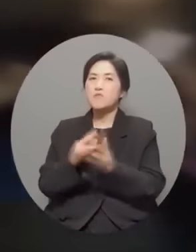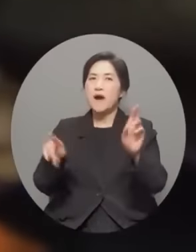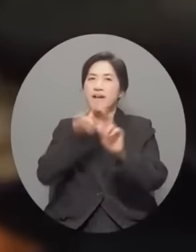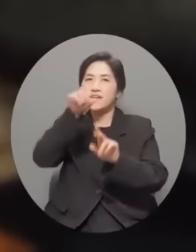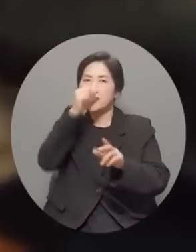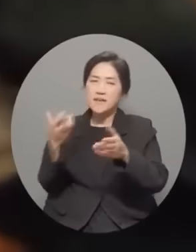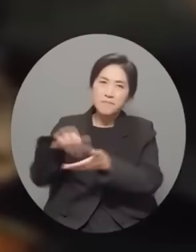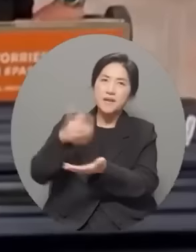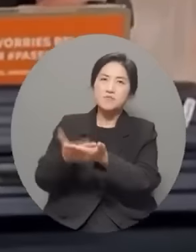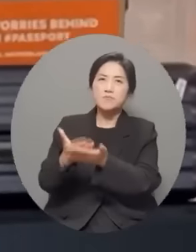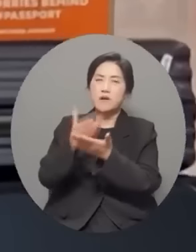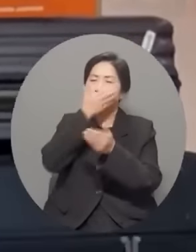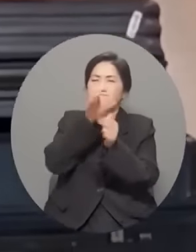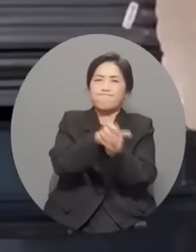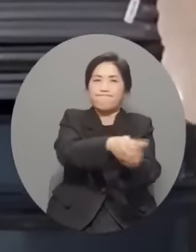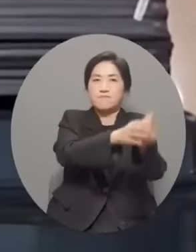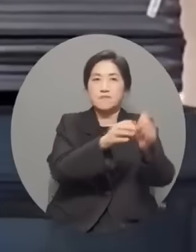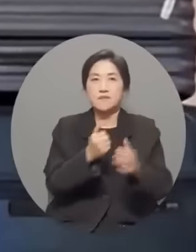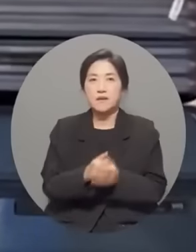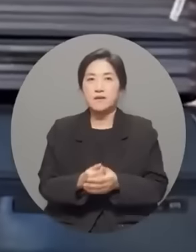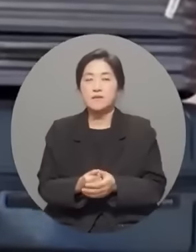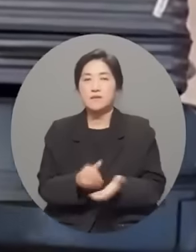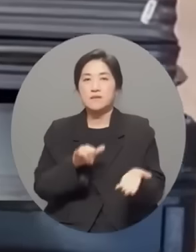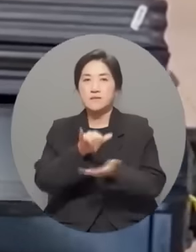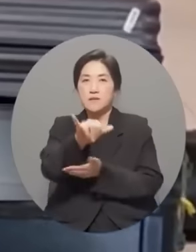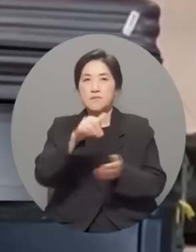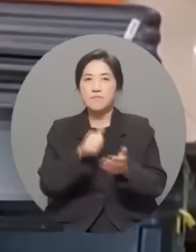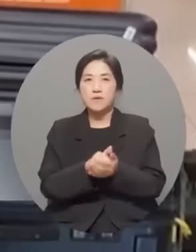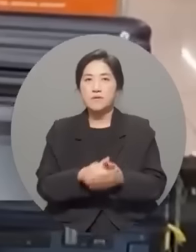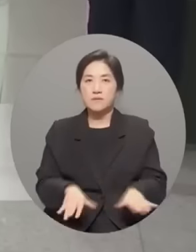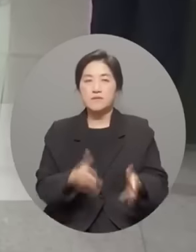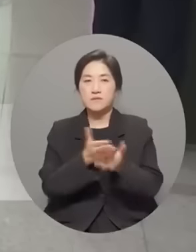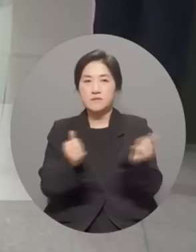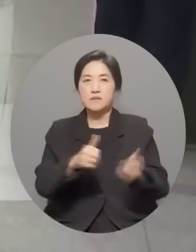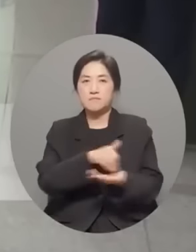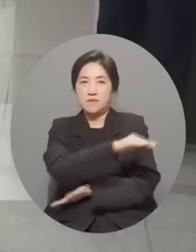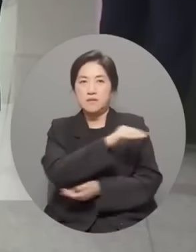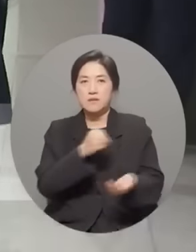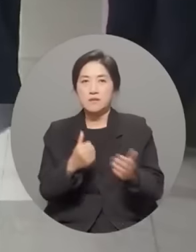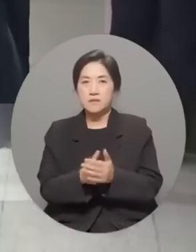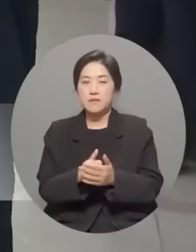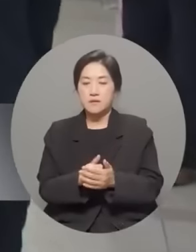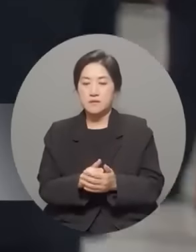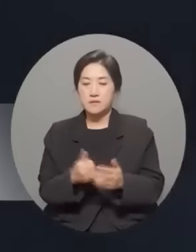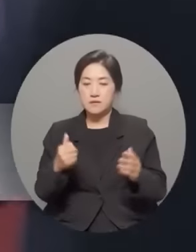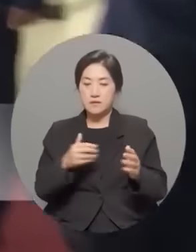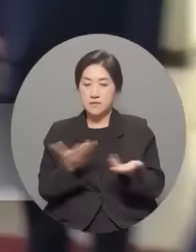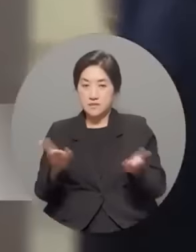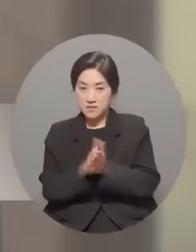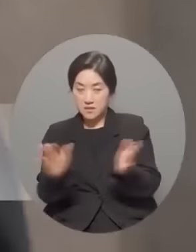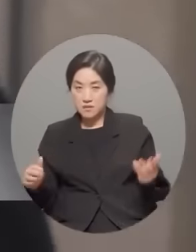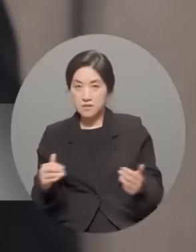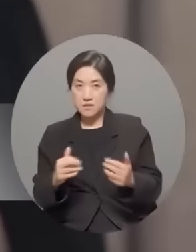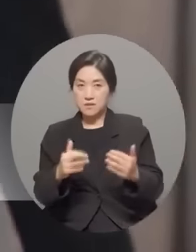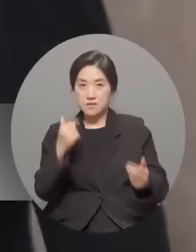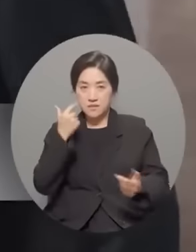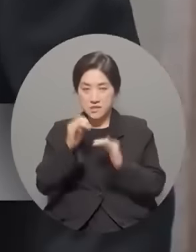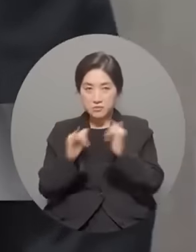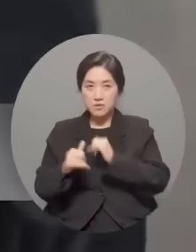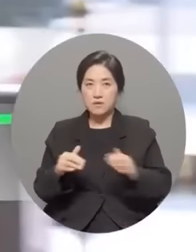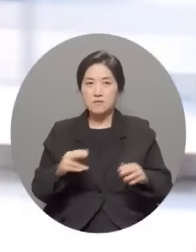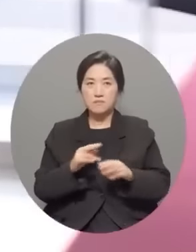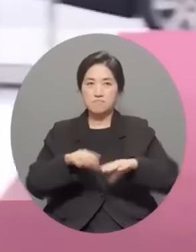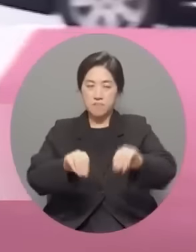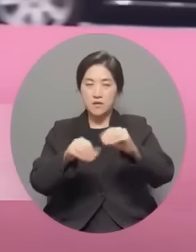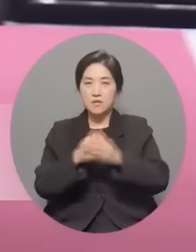전용기 탑승 배제와 도어 스태핑 중단에 이어 비판 언론을 겨냥해 방통위,